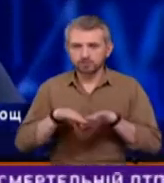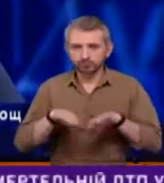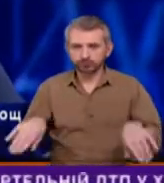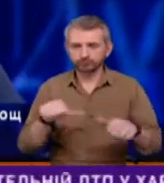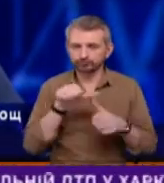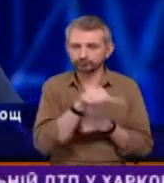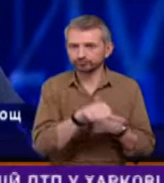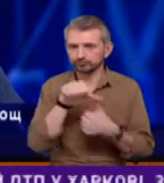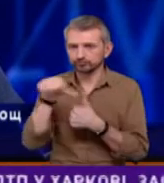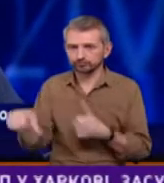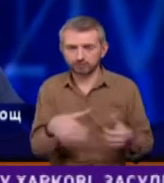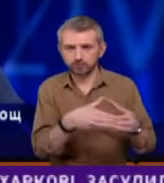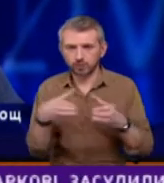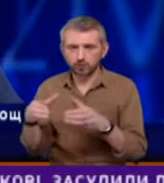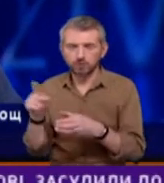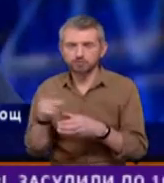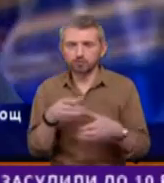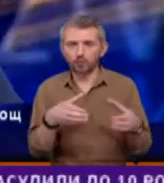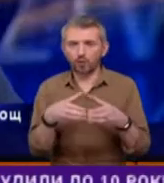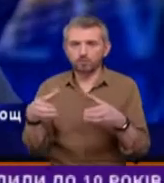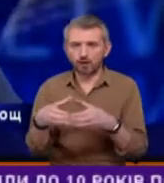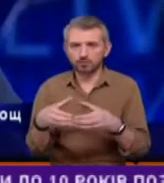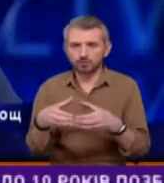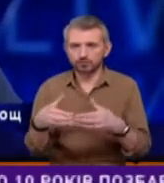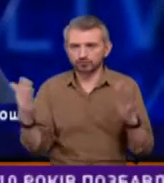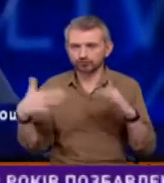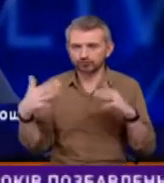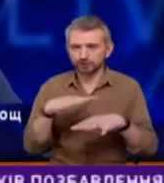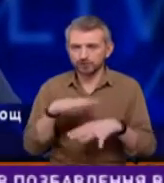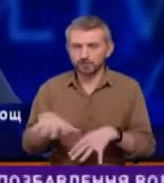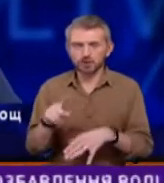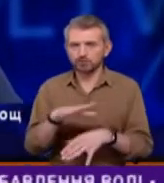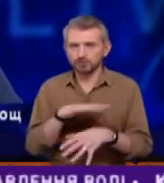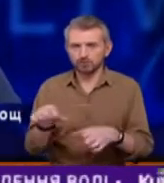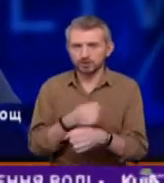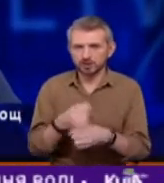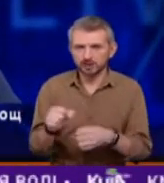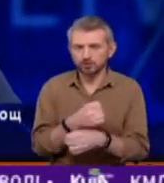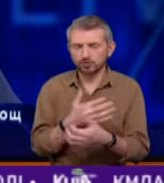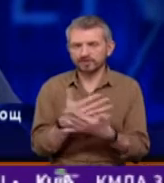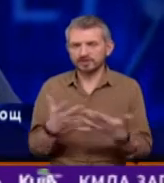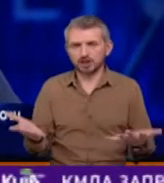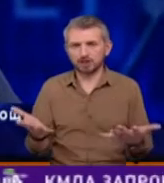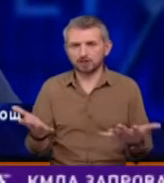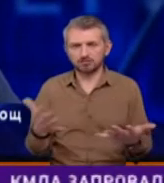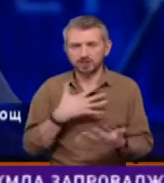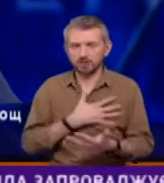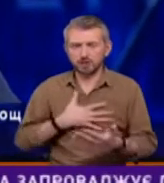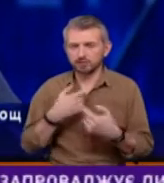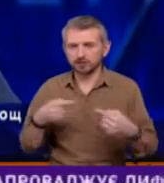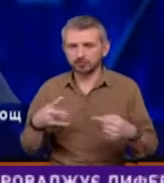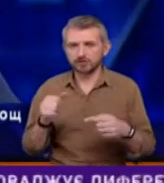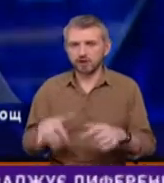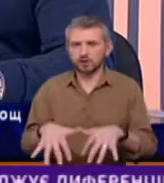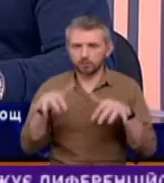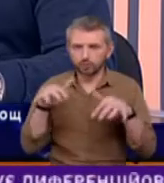розводить по групах для того, щоб команди не грали разом, для того, щоб не було стичок і всяких неприємних речей на